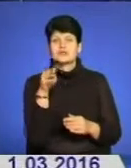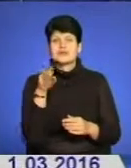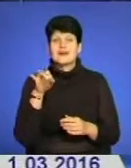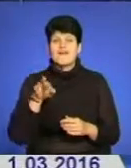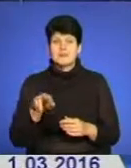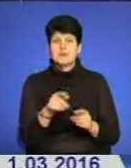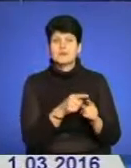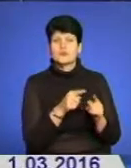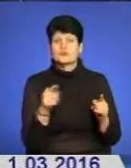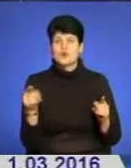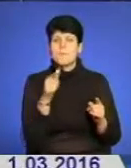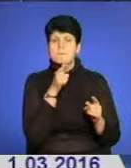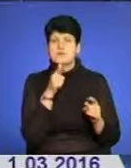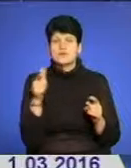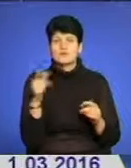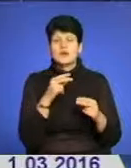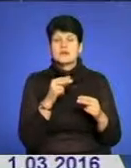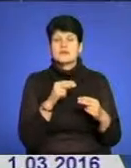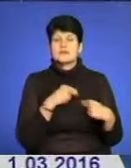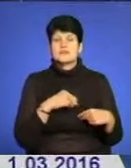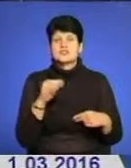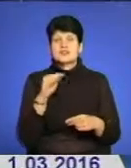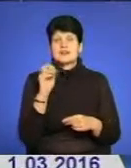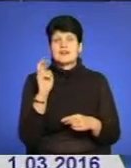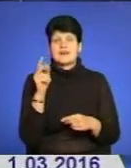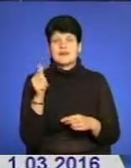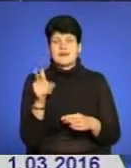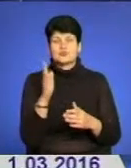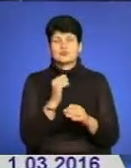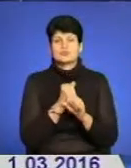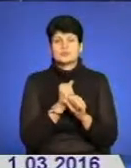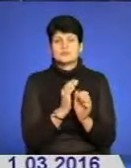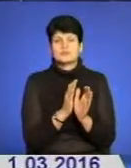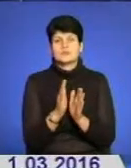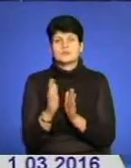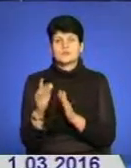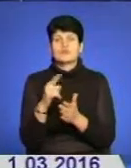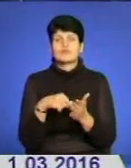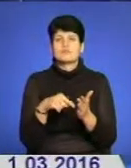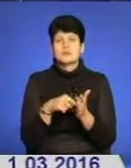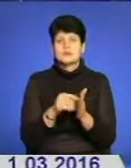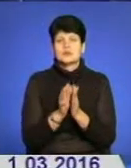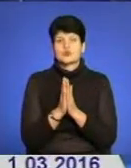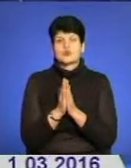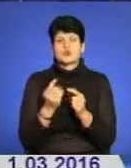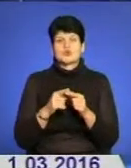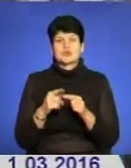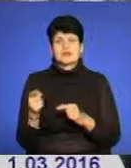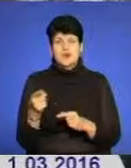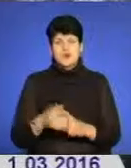періоду працівники сфери житлово-комунального господарства наводитимуть лад у місті і закликають до цього тернополян.